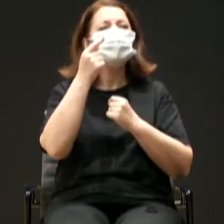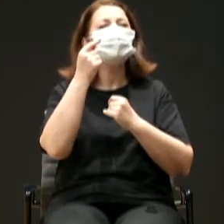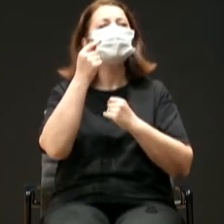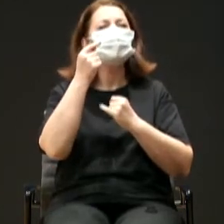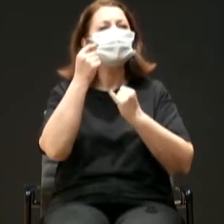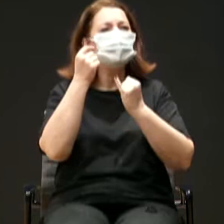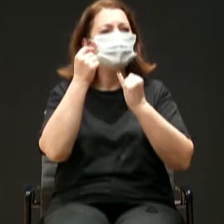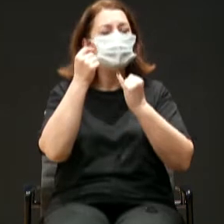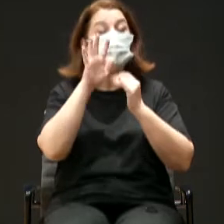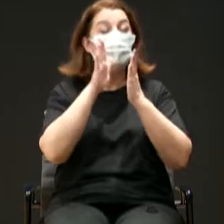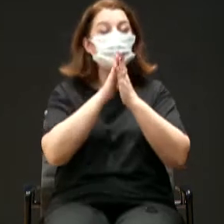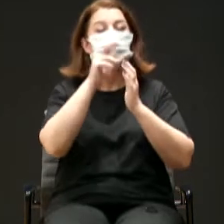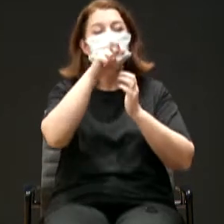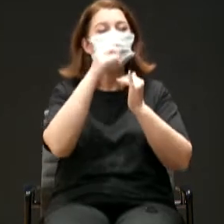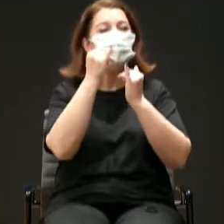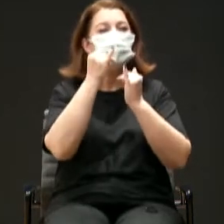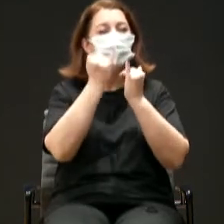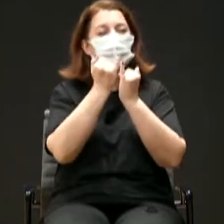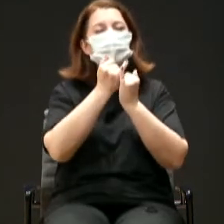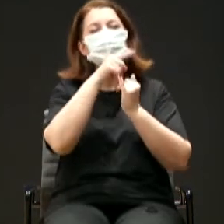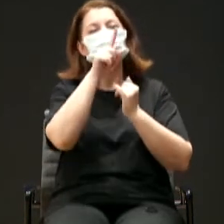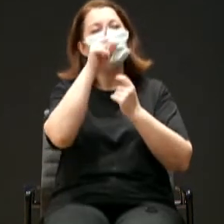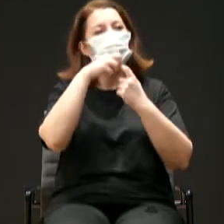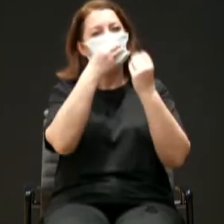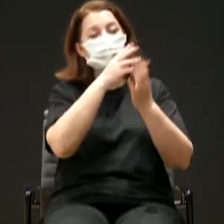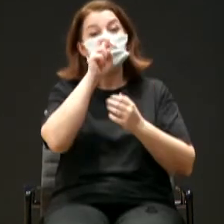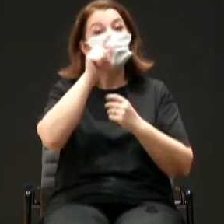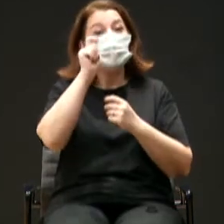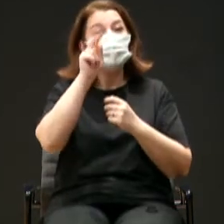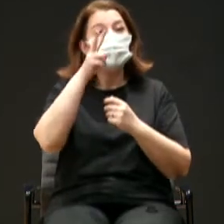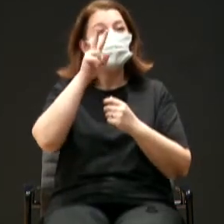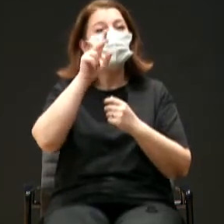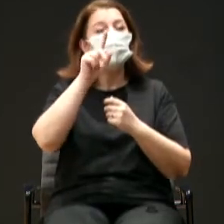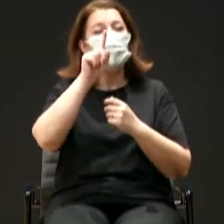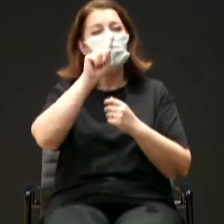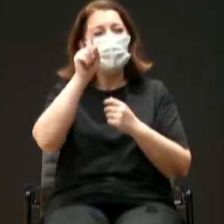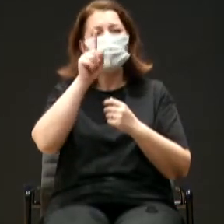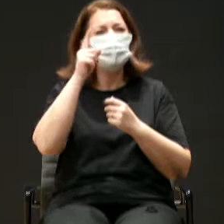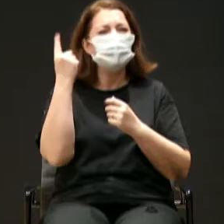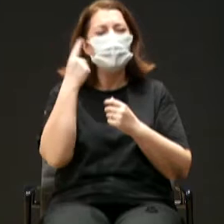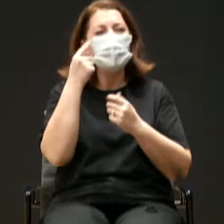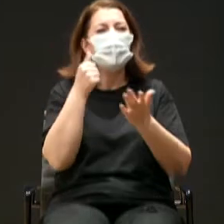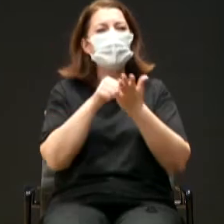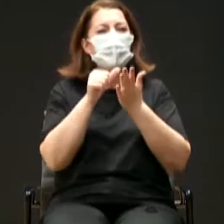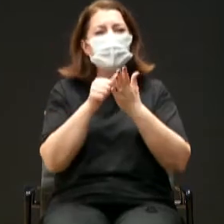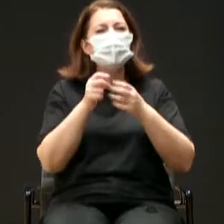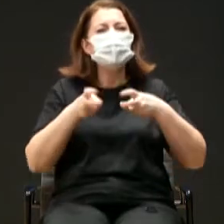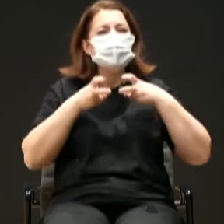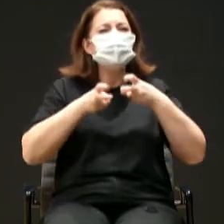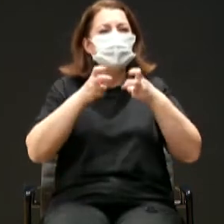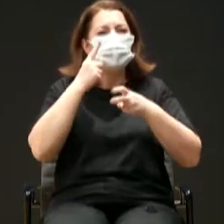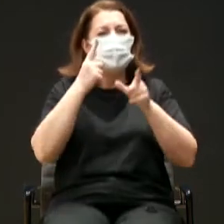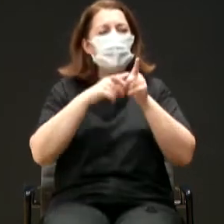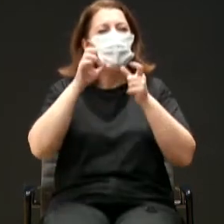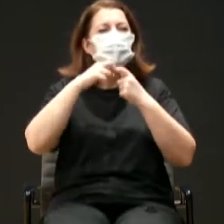anıyorum. Yine 8 Temmuz 2018 tarihinde Çorlu tren kazasında yitirdiğimiz vatandaşlarımıza Allah'tan rahmet